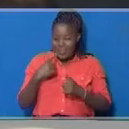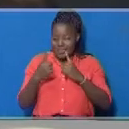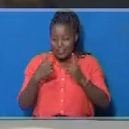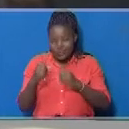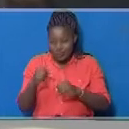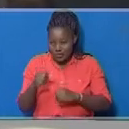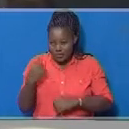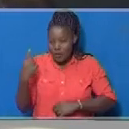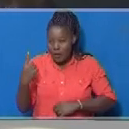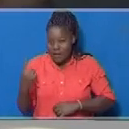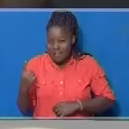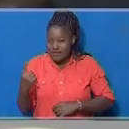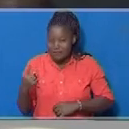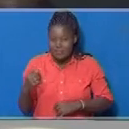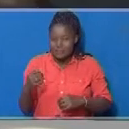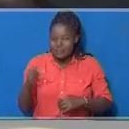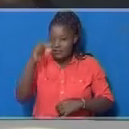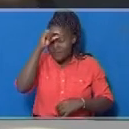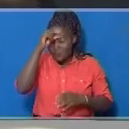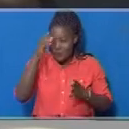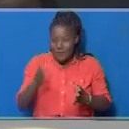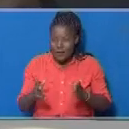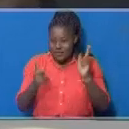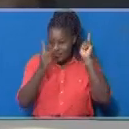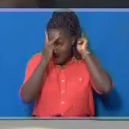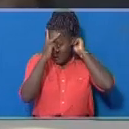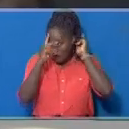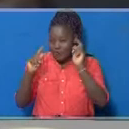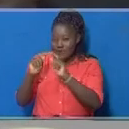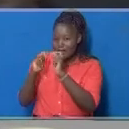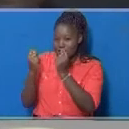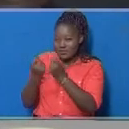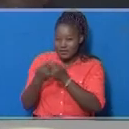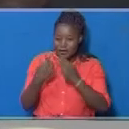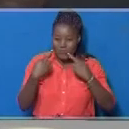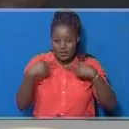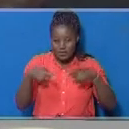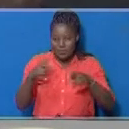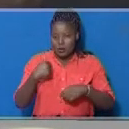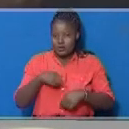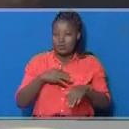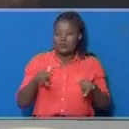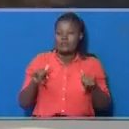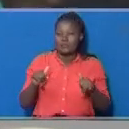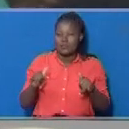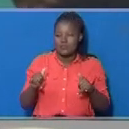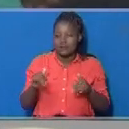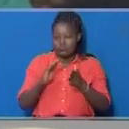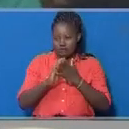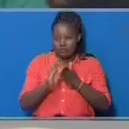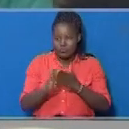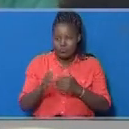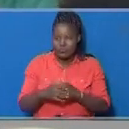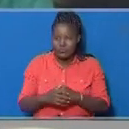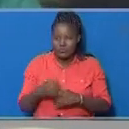County, ile team inafanya report itoe haraka, kwa sababu hiyo report inataka kuaction kwa. We are